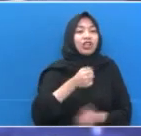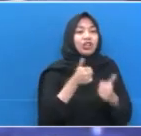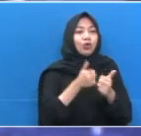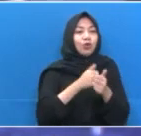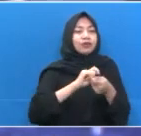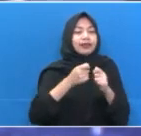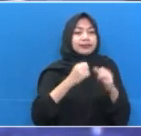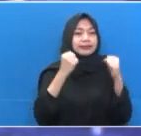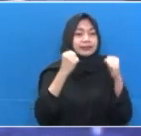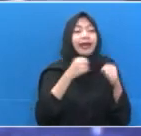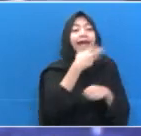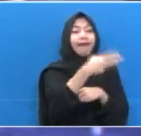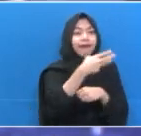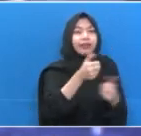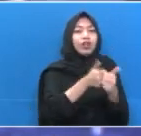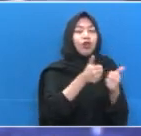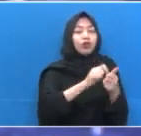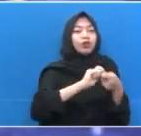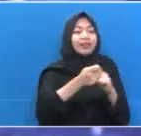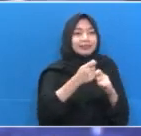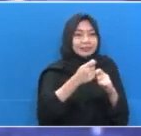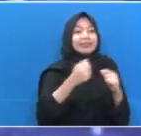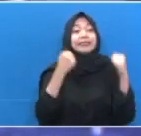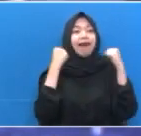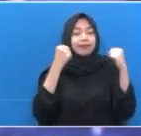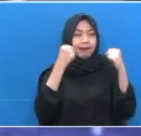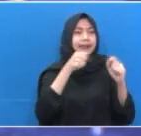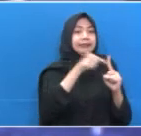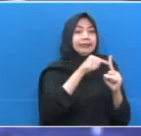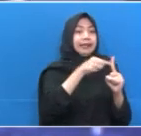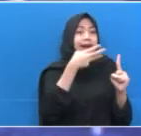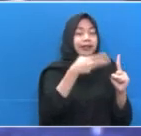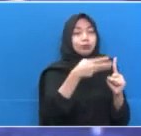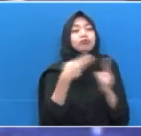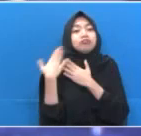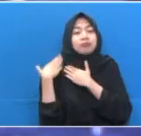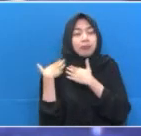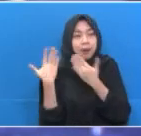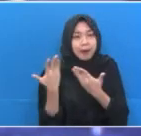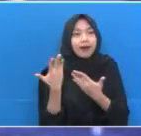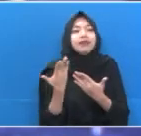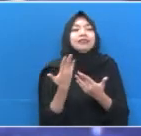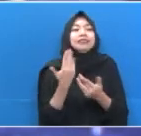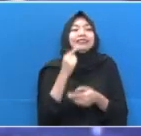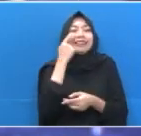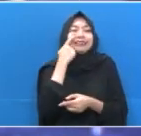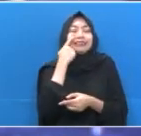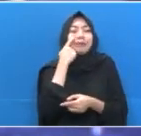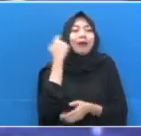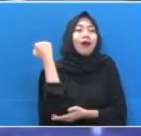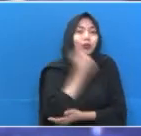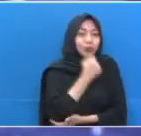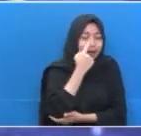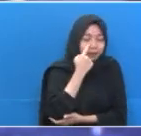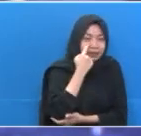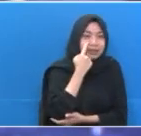adalah Bara delizer yang juga sebagai saksi kunci dan Justice pengacara menyebut akan ada kejutan